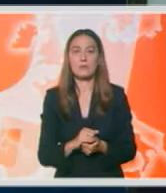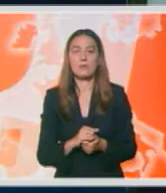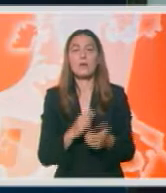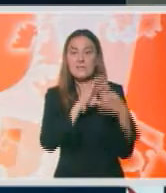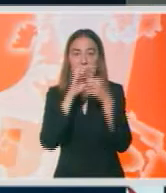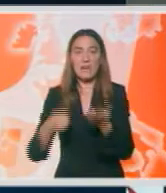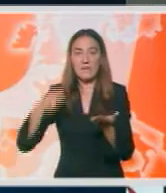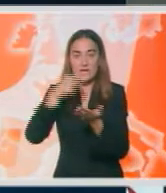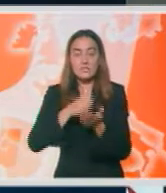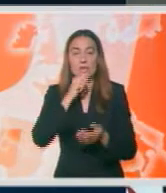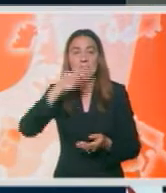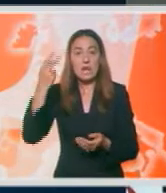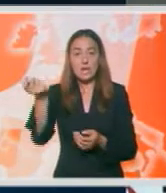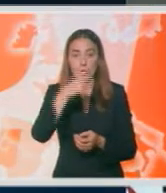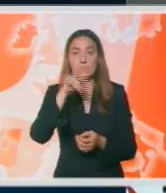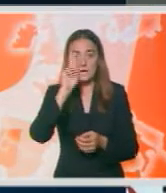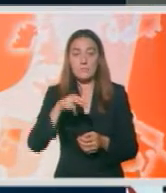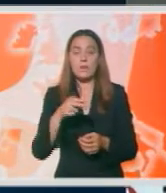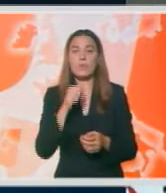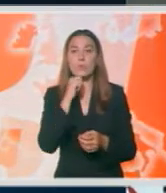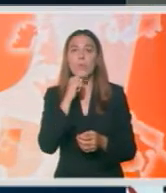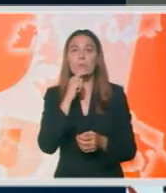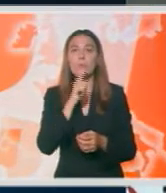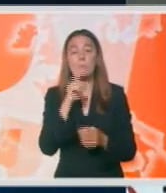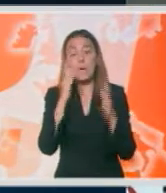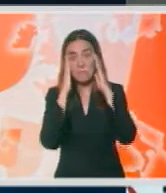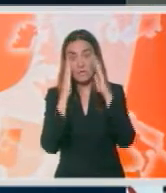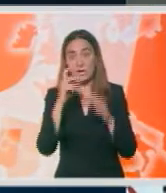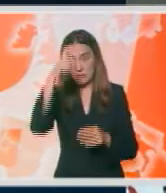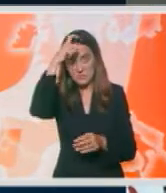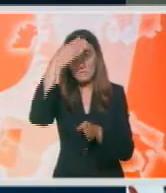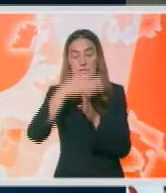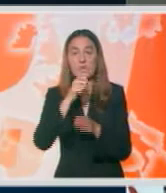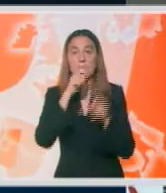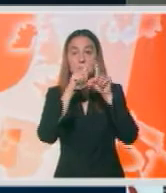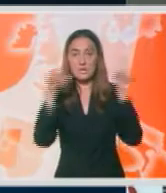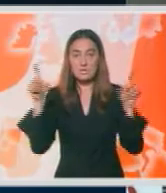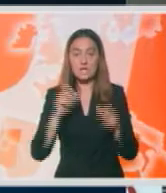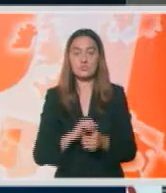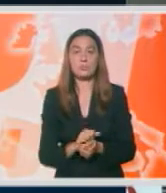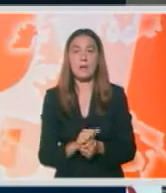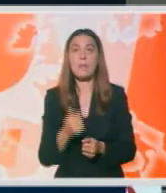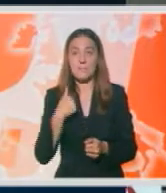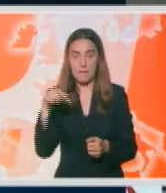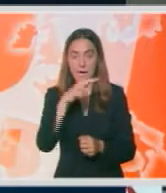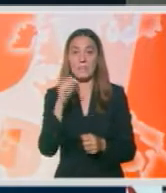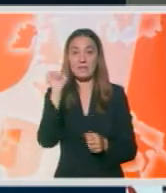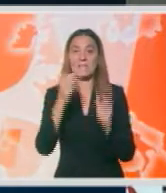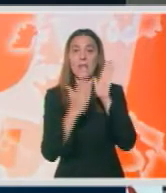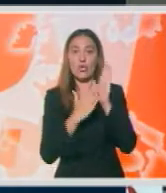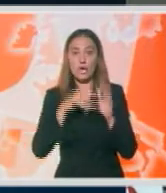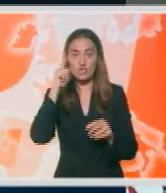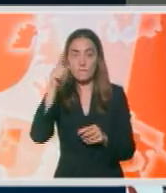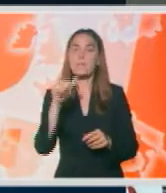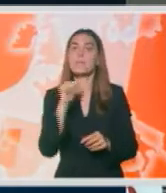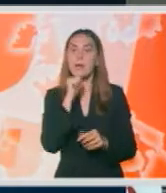investitori, strani kupci imaju takođe dozu nepoverenja prema srpskim firmama i srpskim preduzećima. Na nama je da se dokažemo njima i